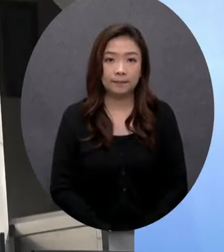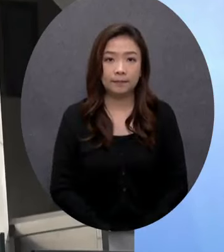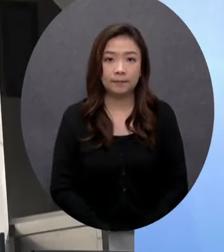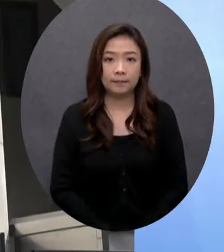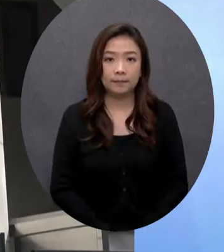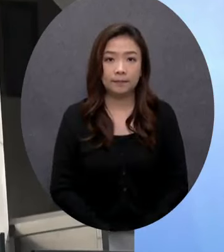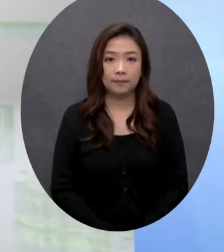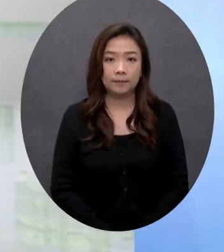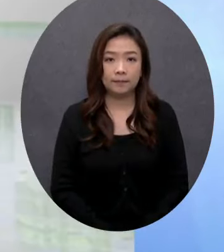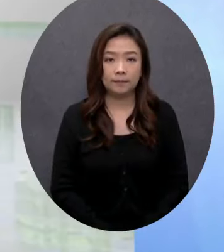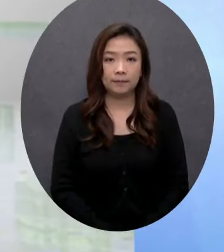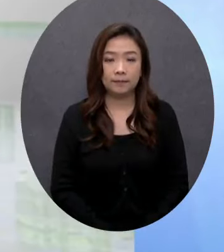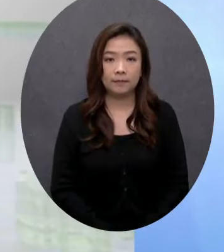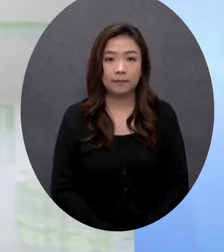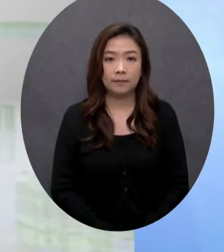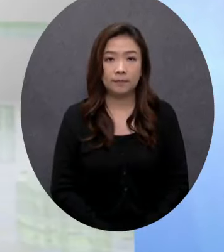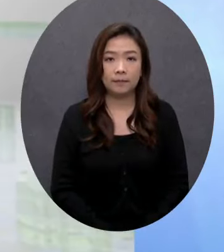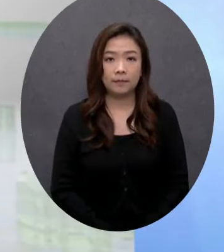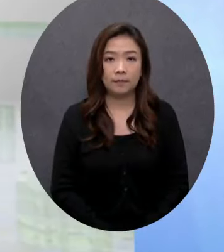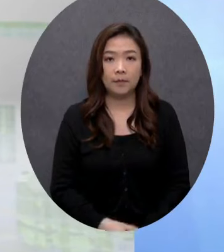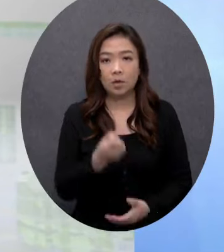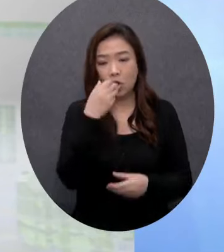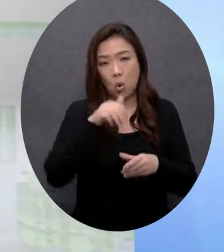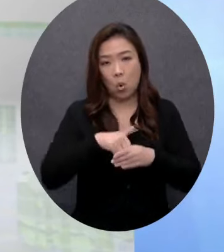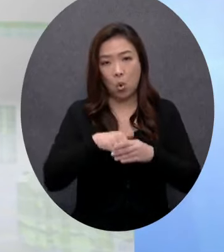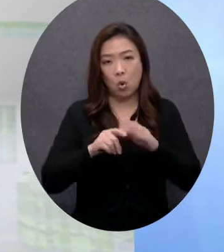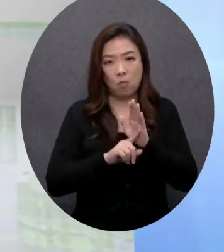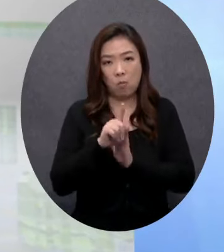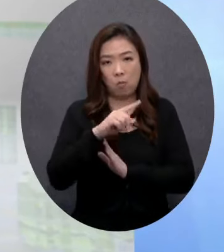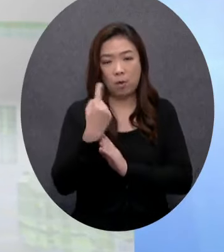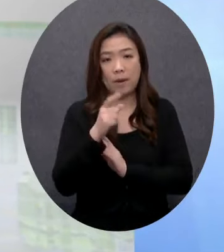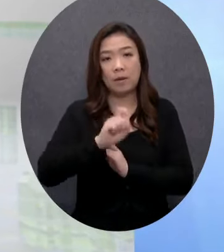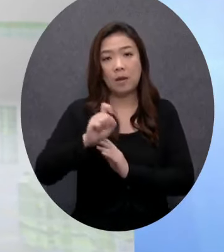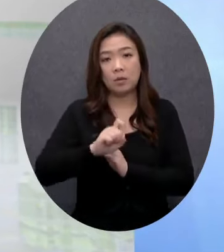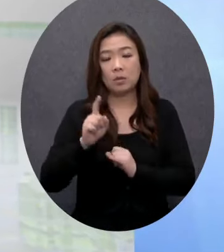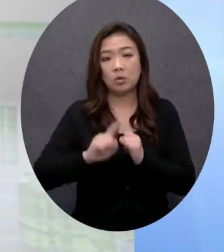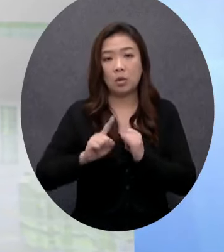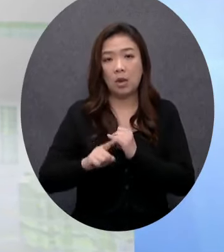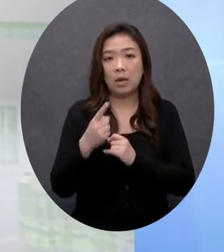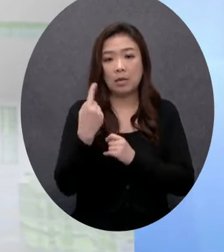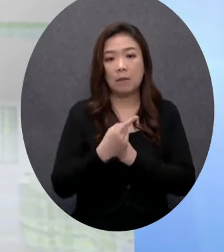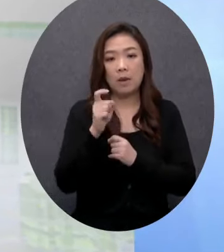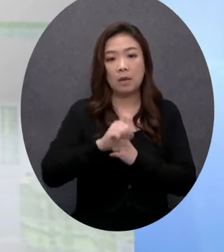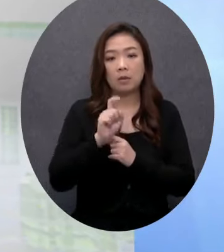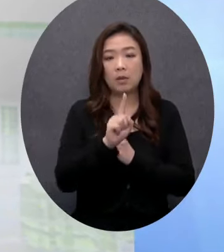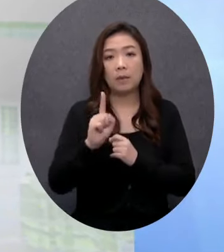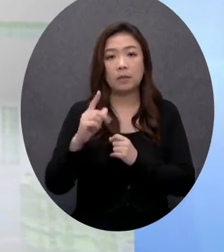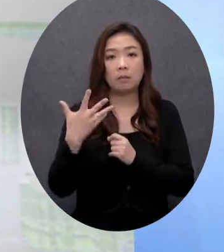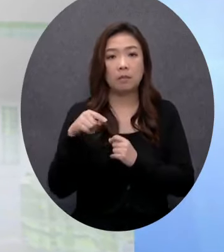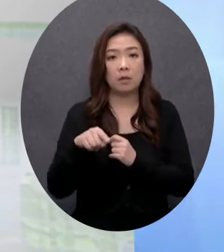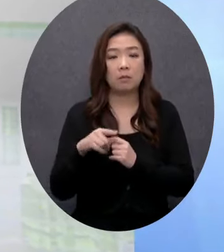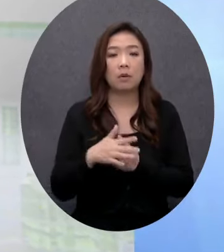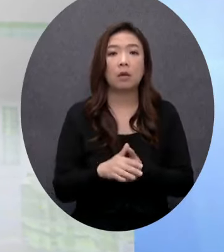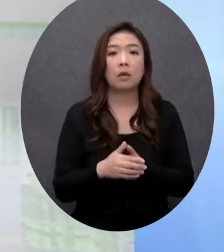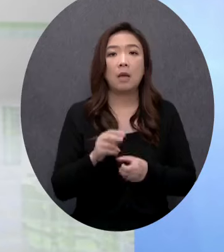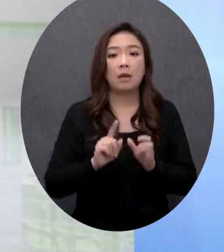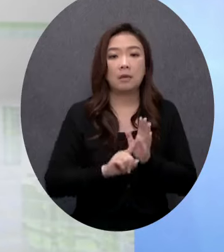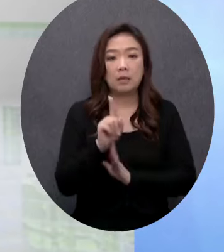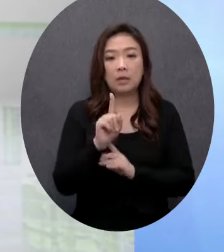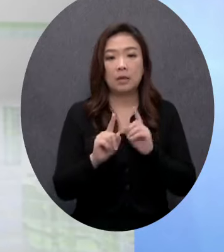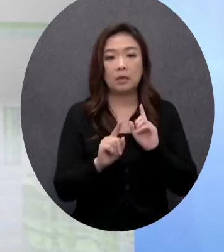導。 港股升穿19000，收市报19115点，升151点，